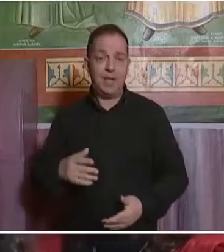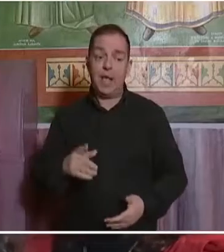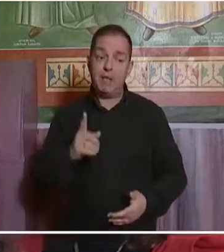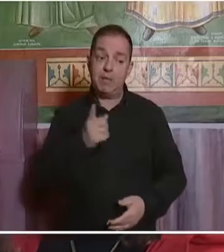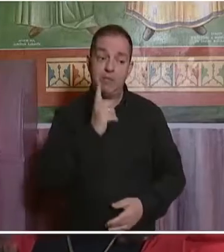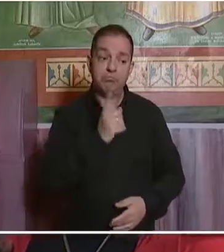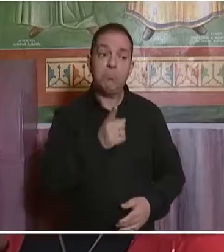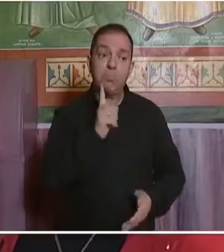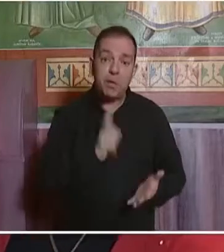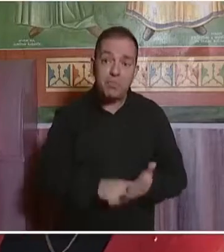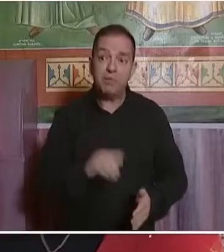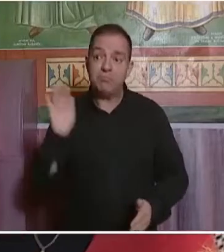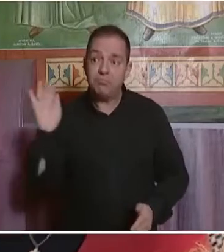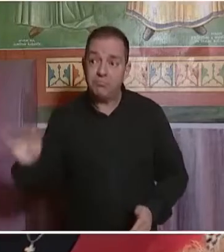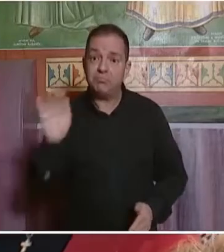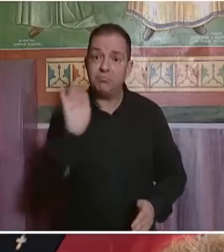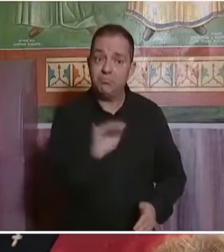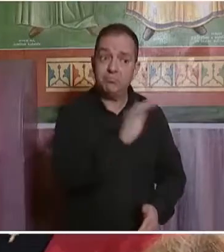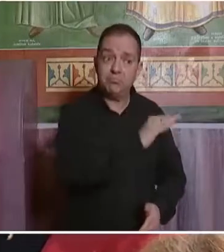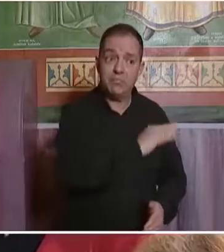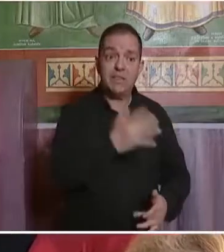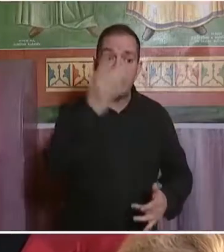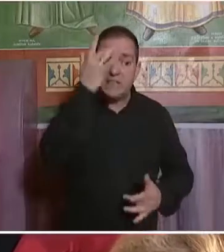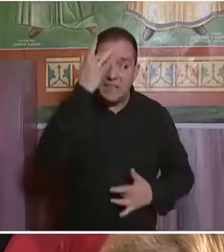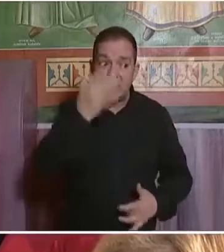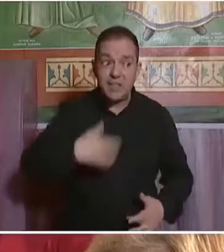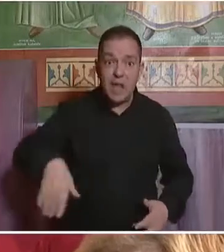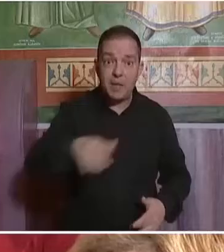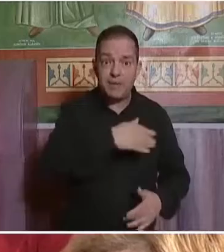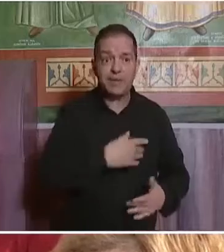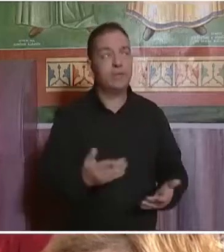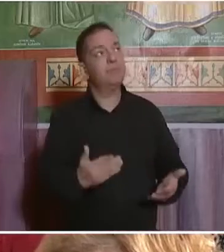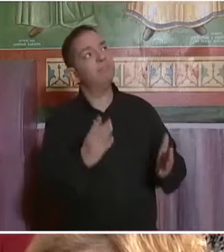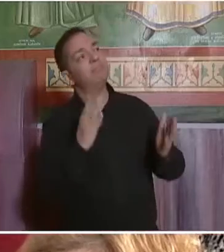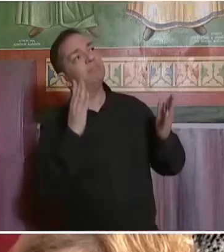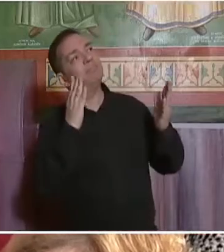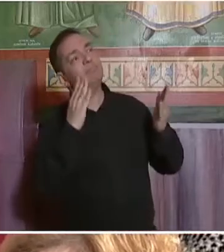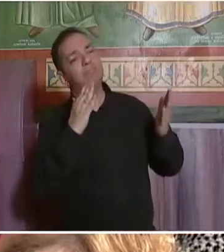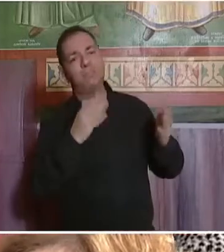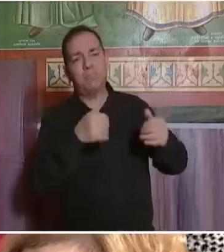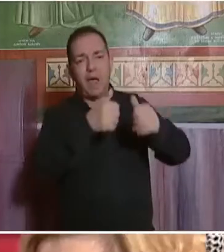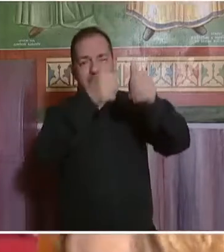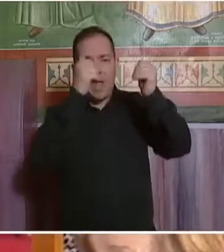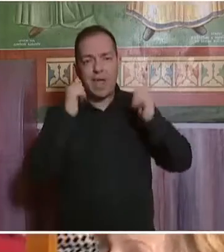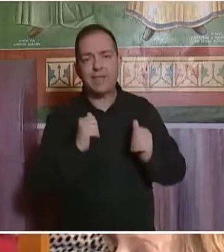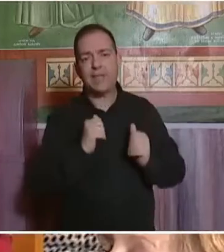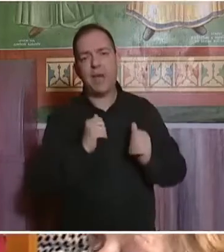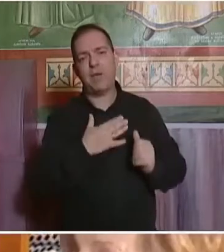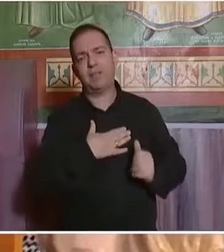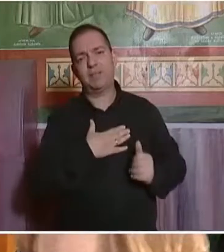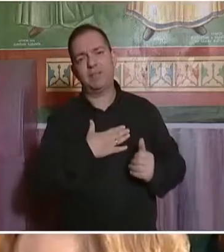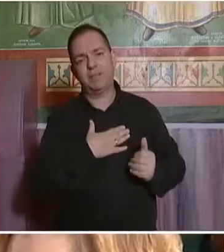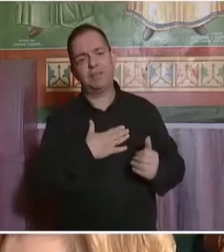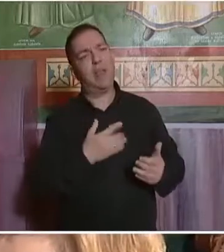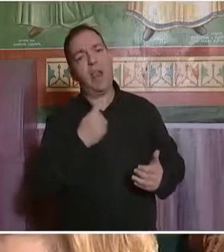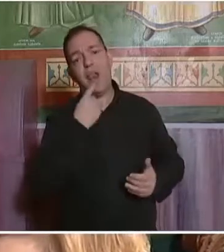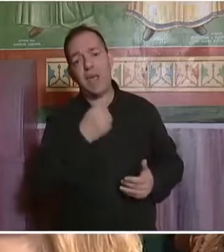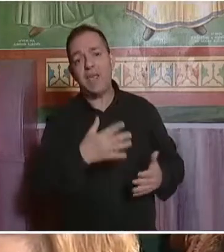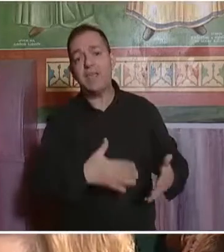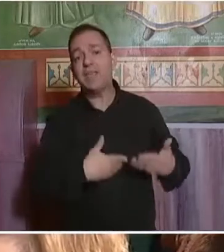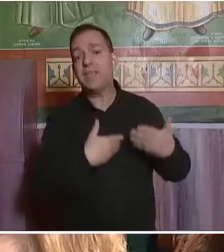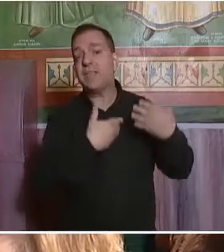Απευθυνόμενος προς την Παναγία μας, την χαιρετίζει και της λέγει «Χαίρε